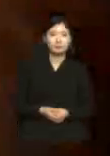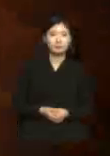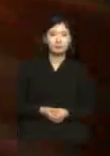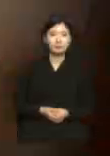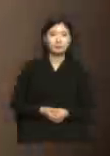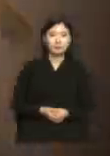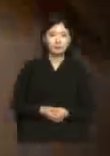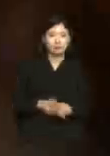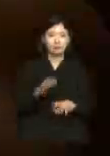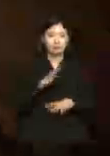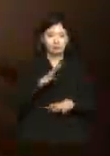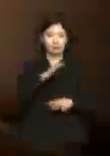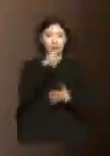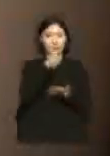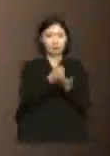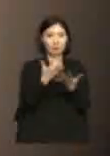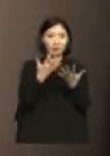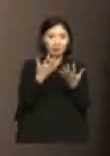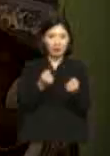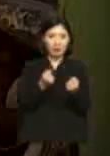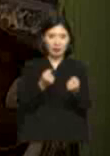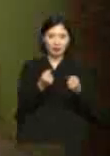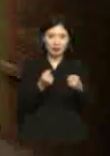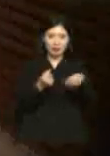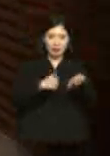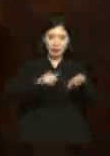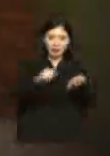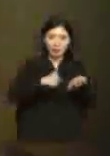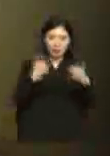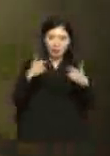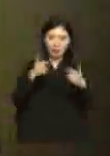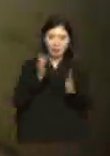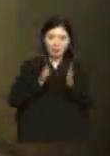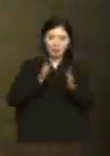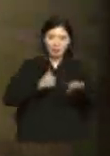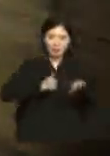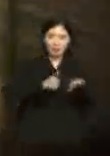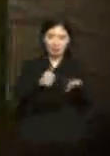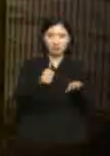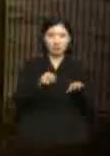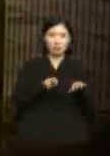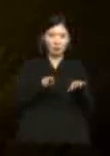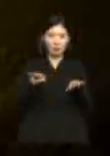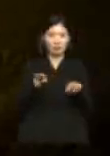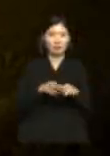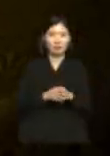무서운 범죄도 또 많잖아요. 거기 지나오려면은 항상 뛰어오는 편이에요.